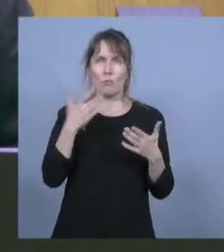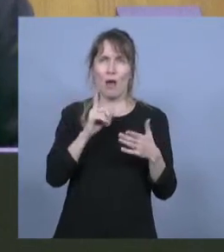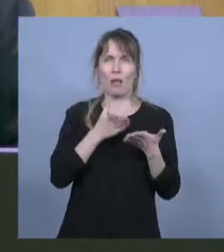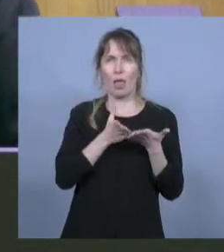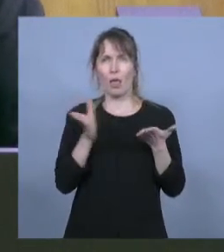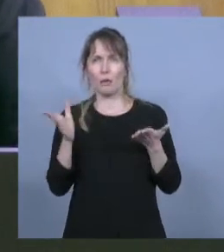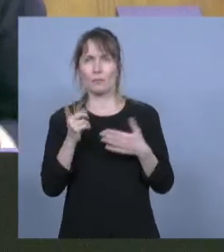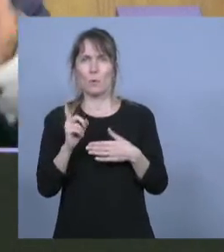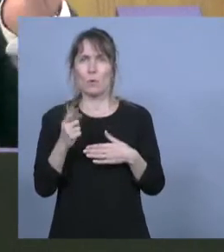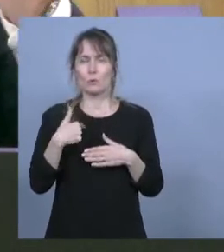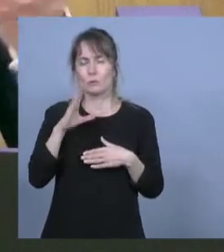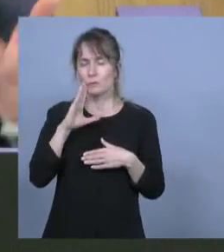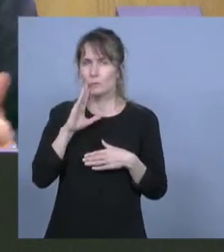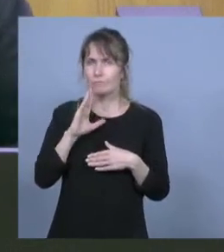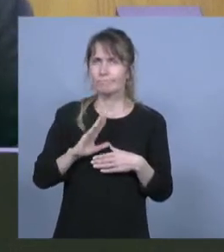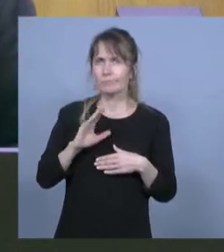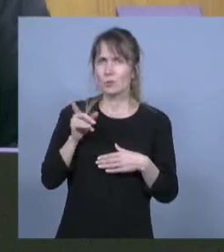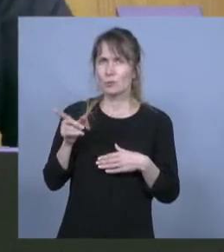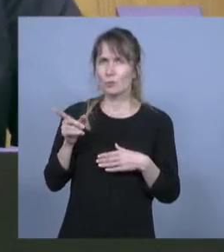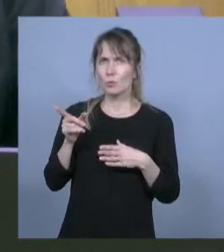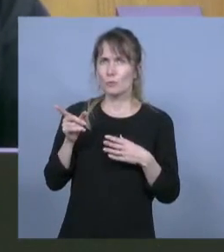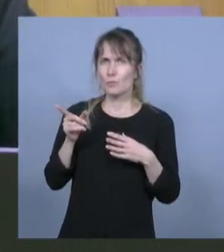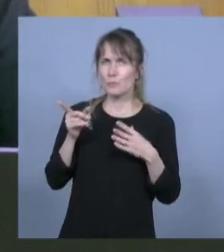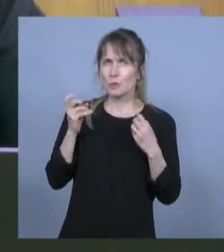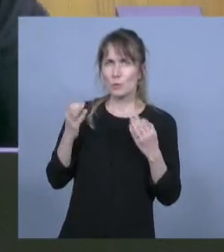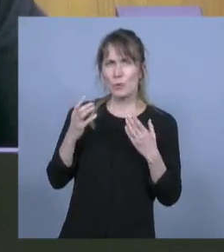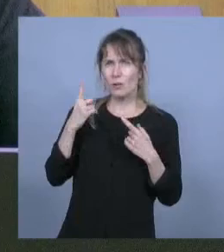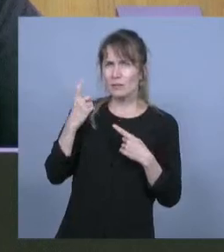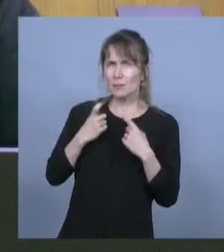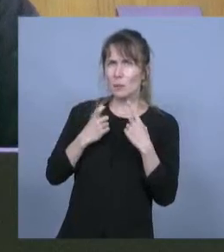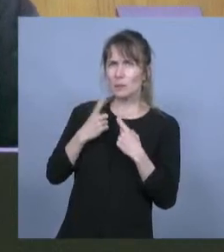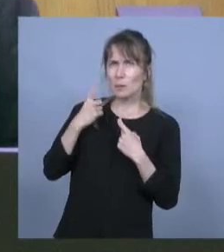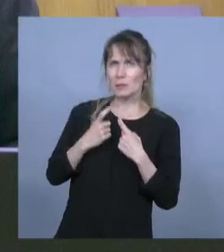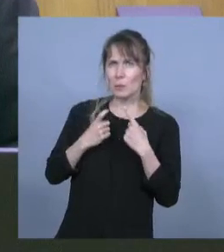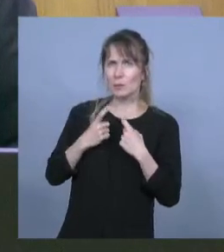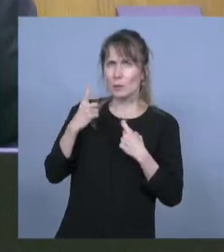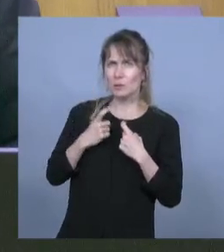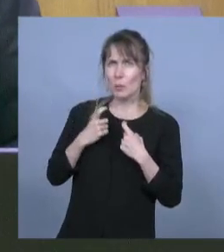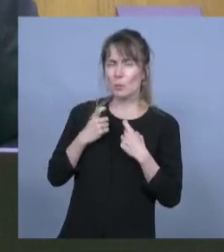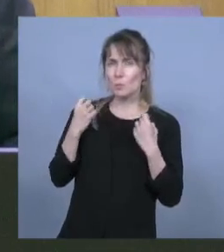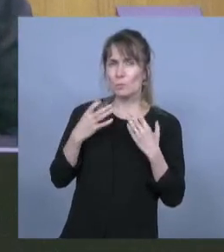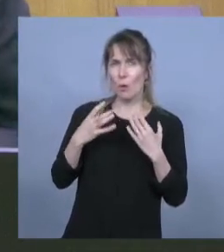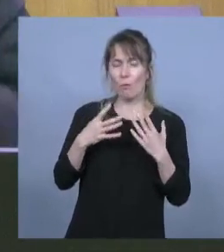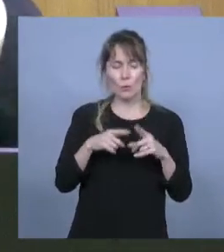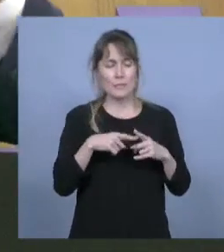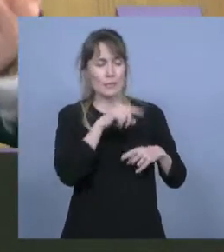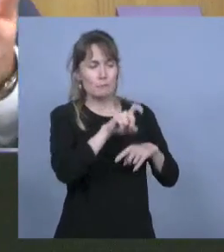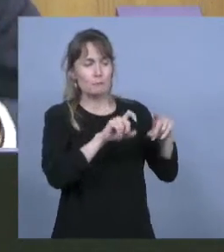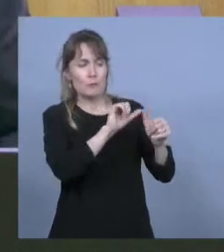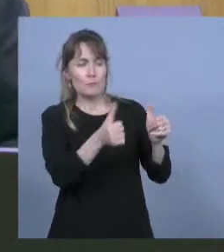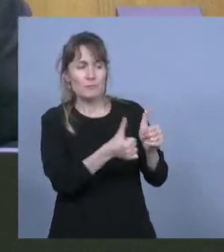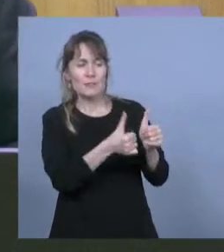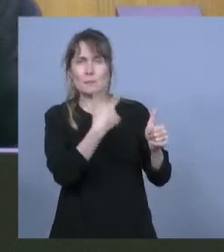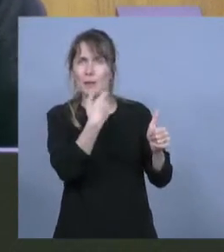vous n'hésiterez pas à le poser. Vous posez énormément de questions et d'écrits à nos différents vice-présidents qui nous permettent de